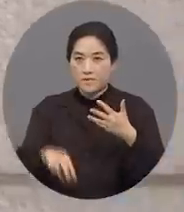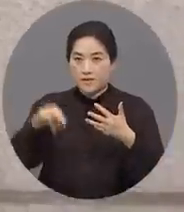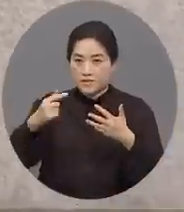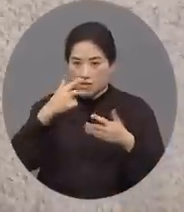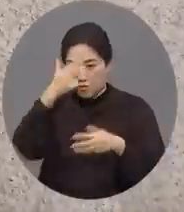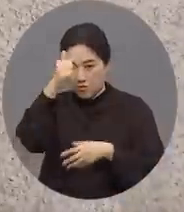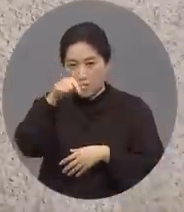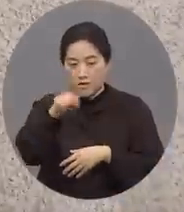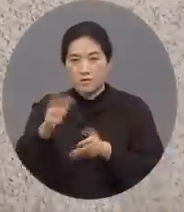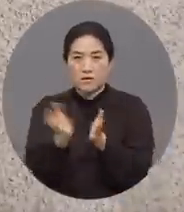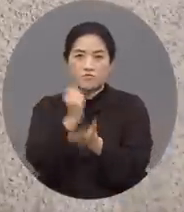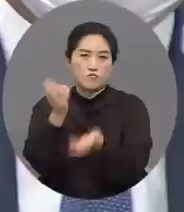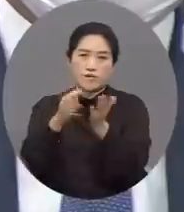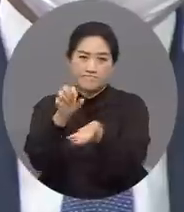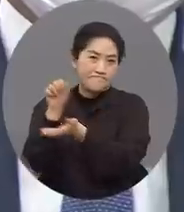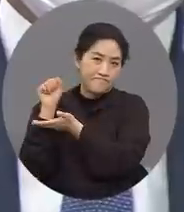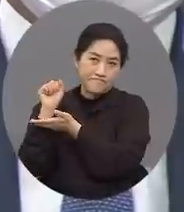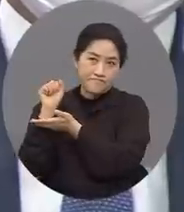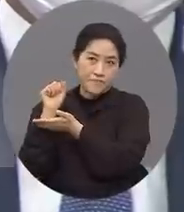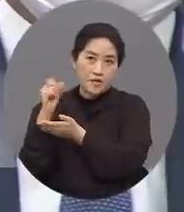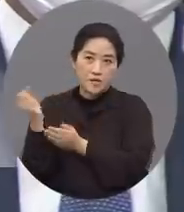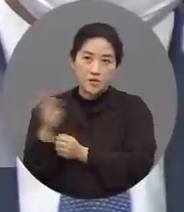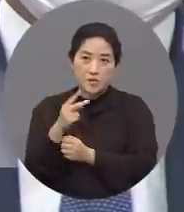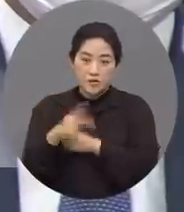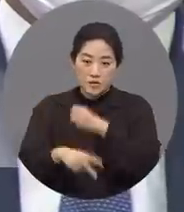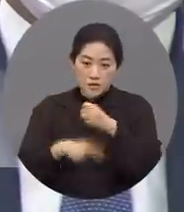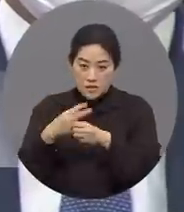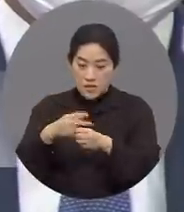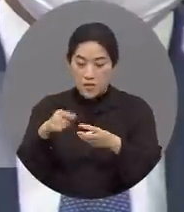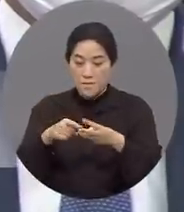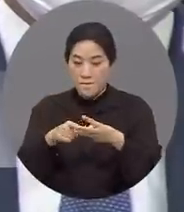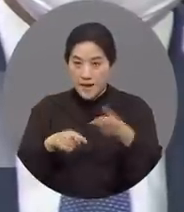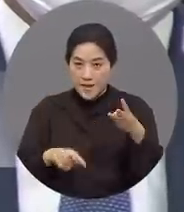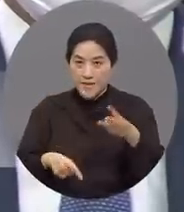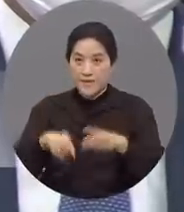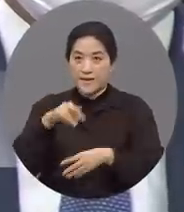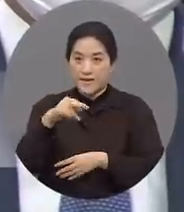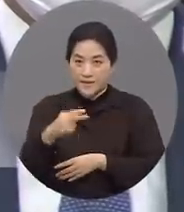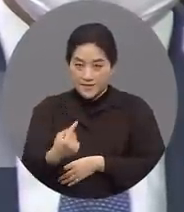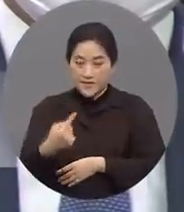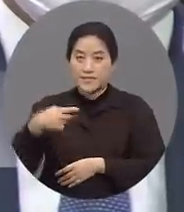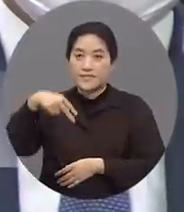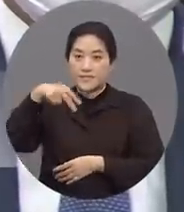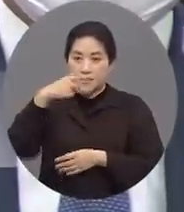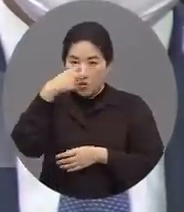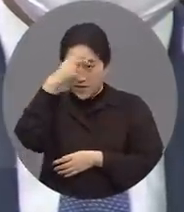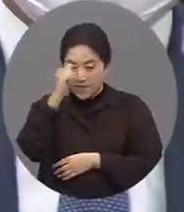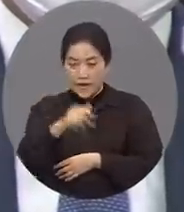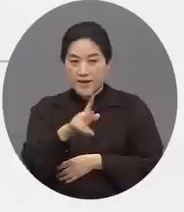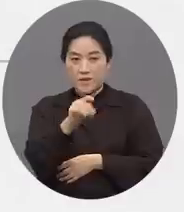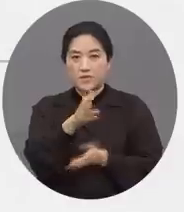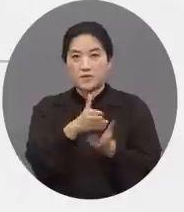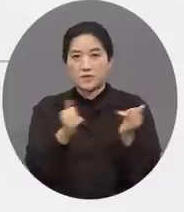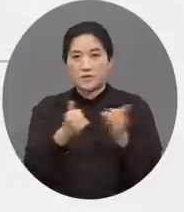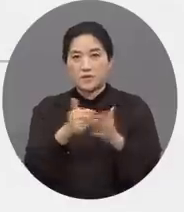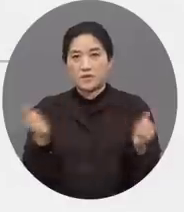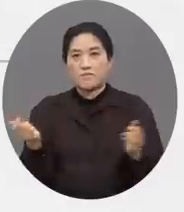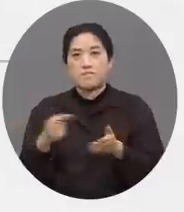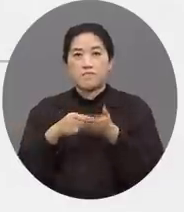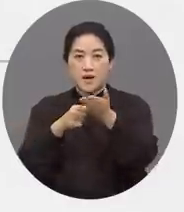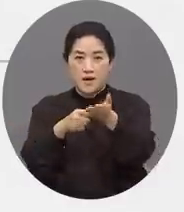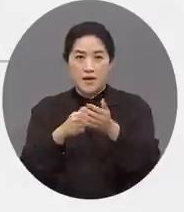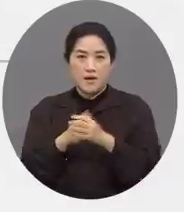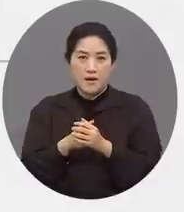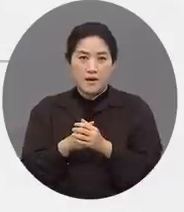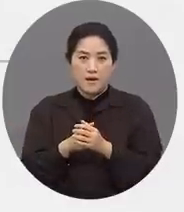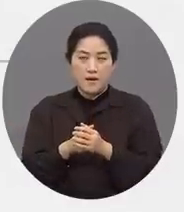등을 압수수색했습니다. 그리고 2년 반 만에 신 검사장과 KBS 기자를 재판에 넘겼습니다. 신